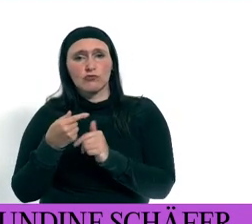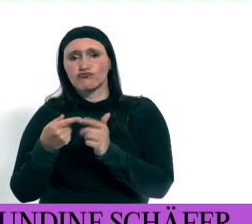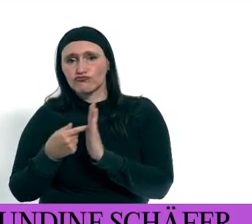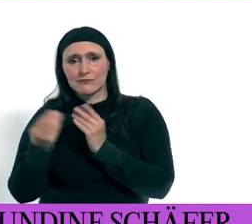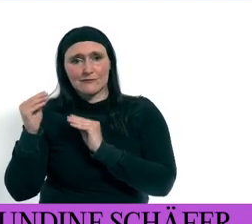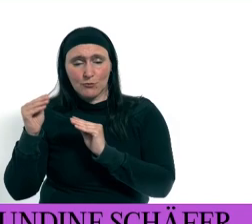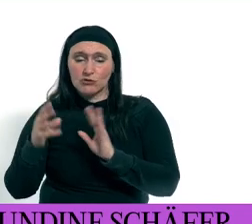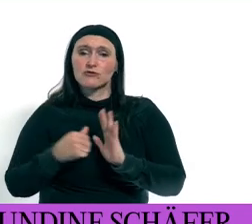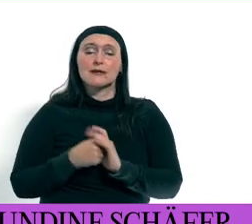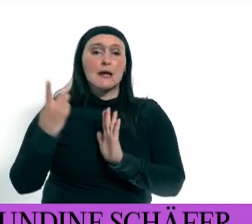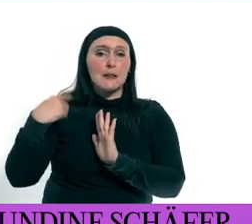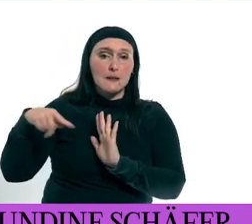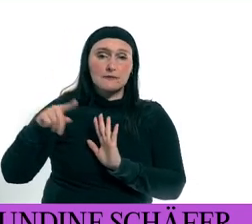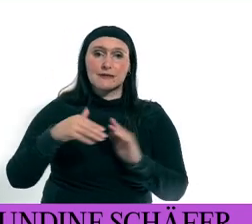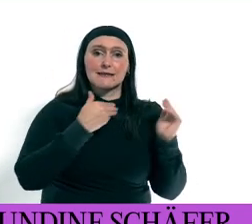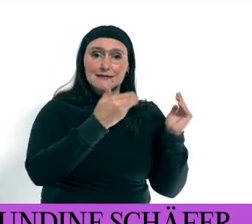Danke noch einmal.